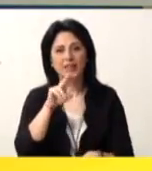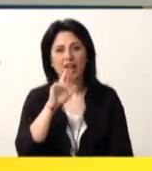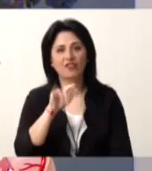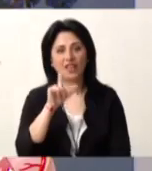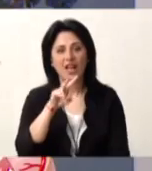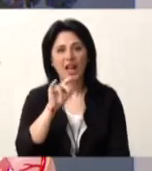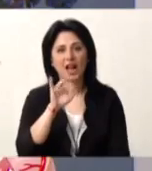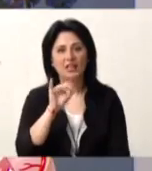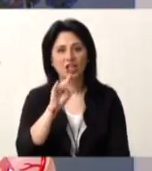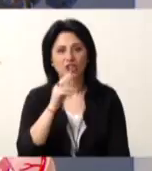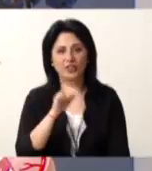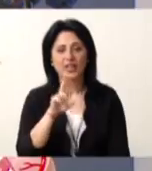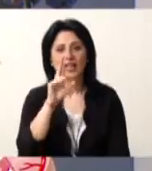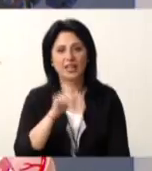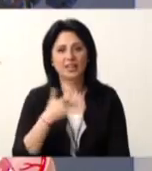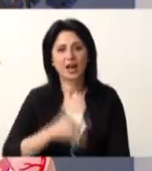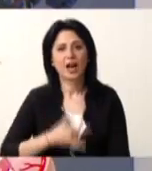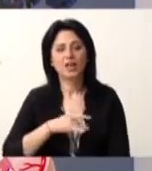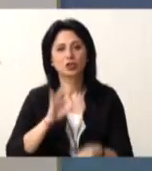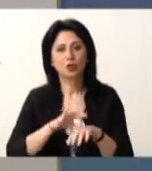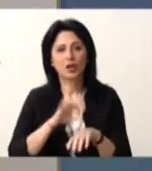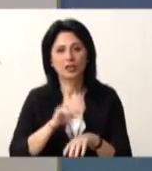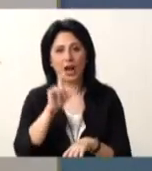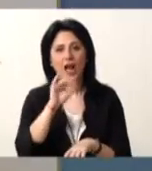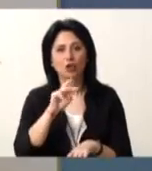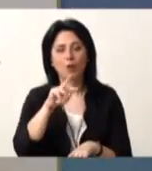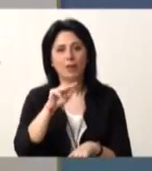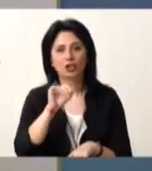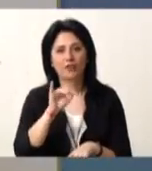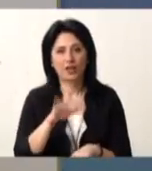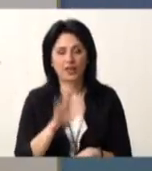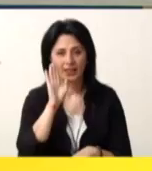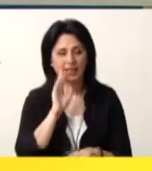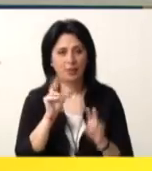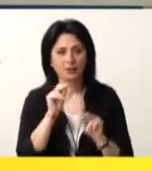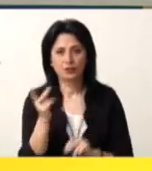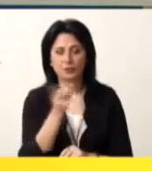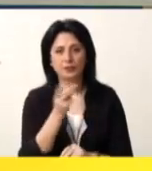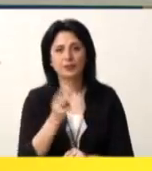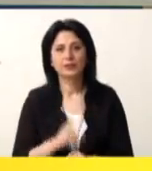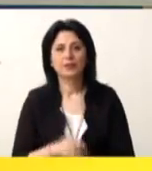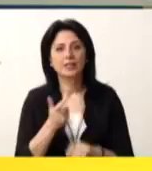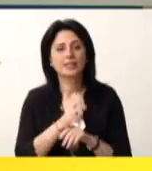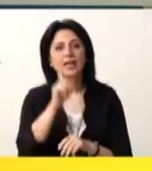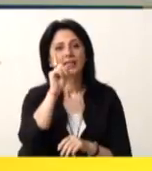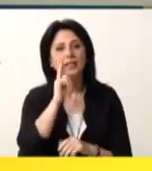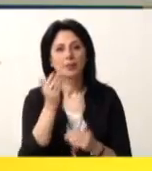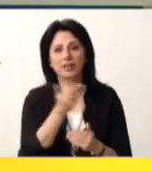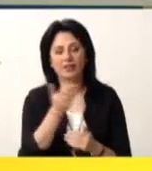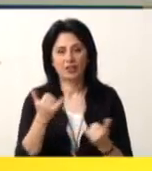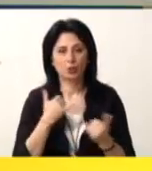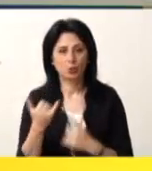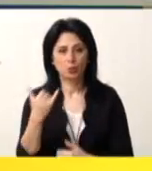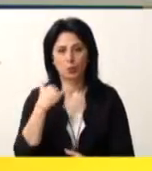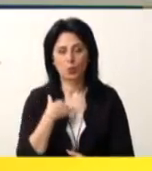დავით ელგანდაშვილი და გასტროენტეროლოგი ბატონი ანდრო მაჭავარიანი. დილამშვიდობისა ბატონებო. მოგესალმებით. ძალიან სასიამოვნოა თქვენი